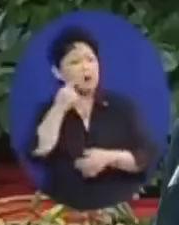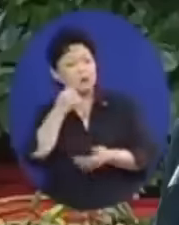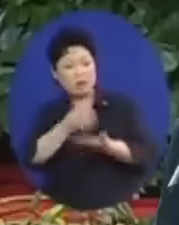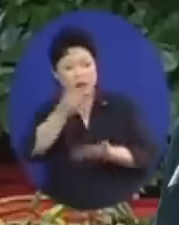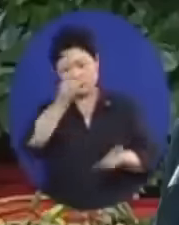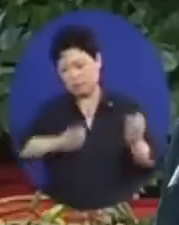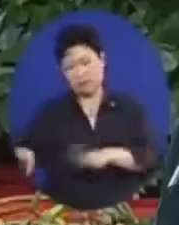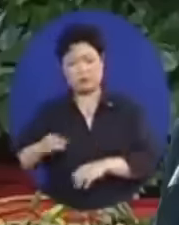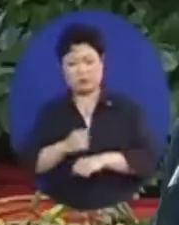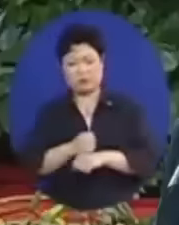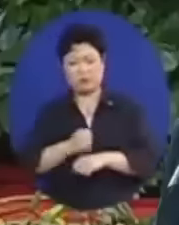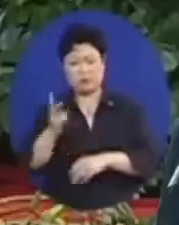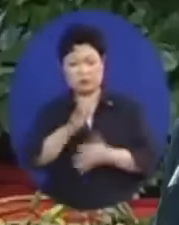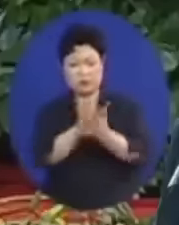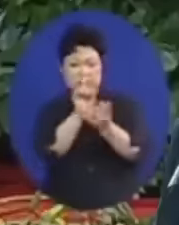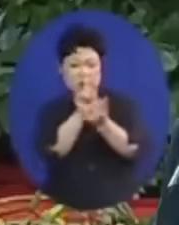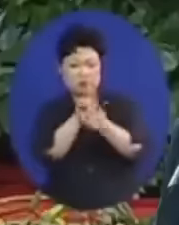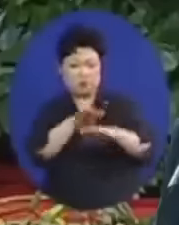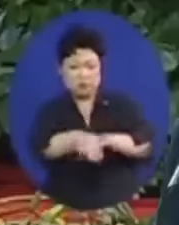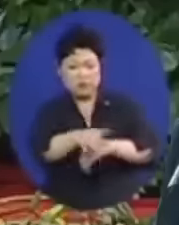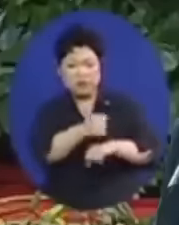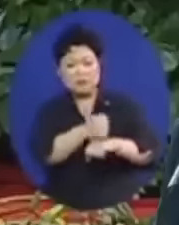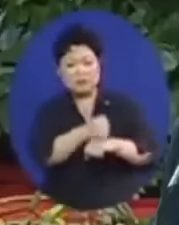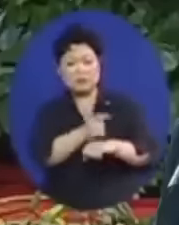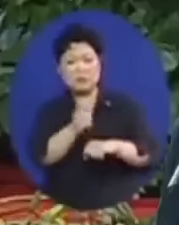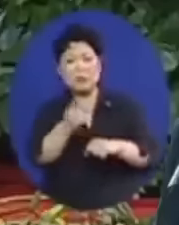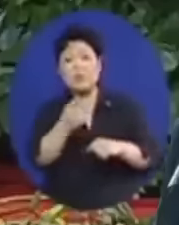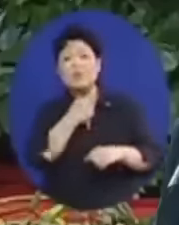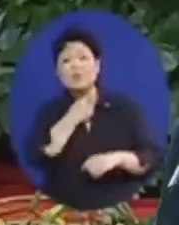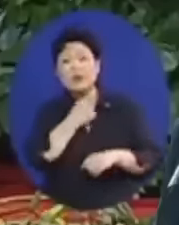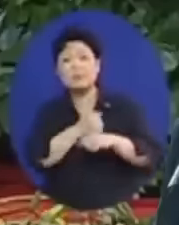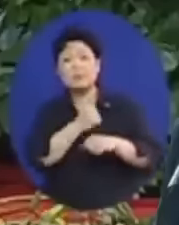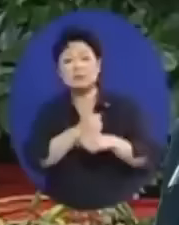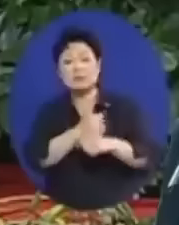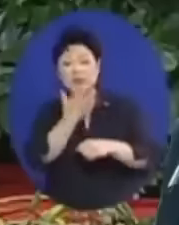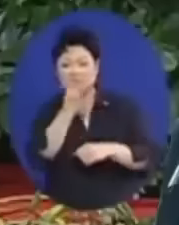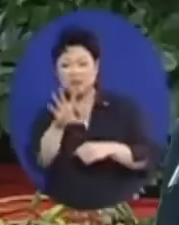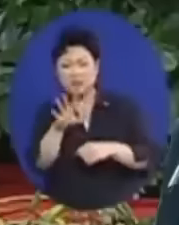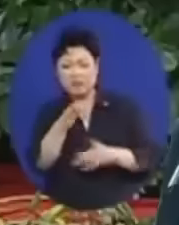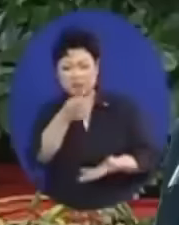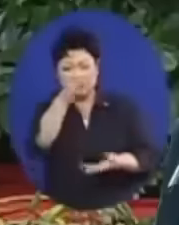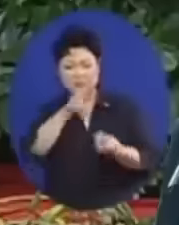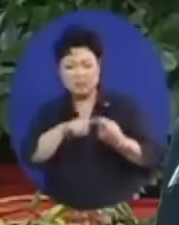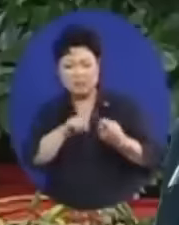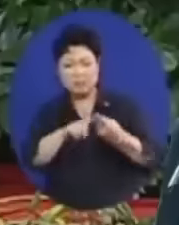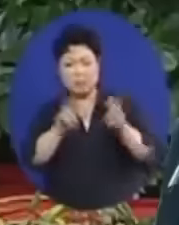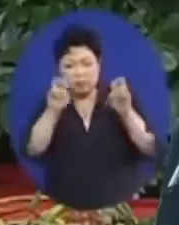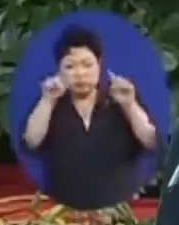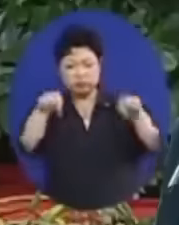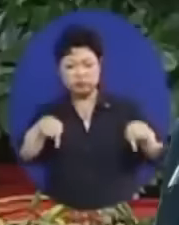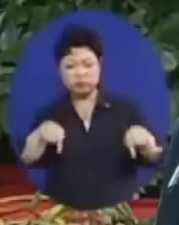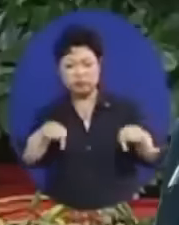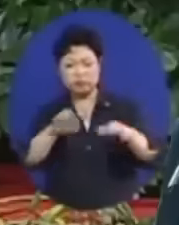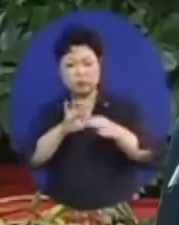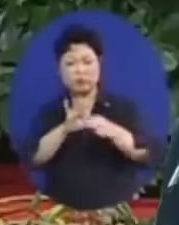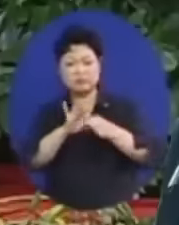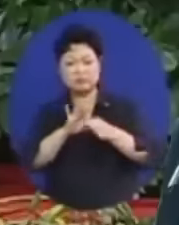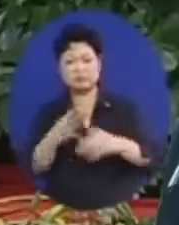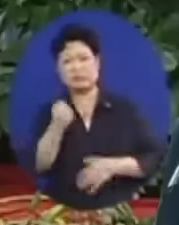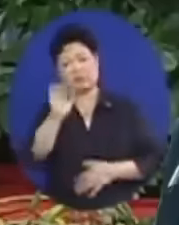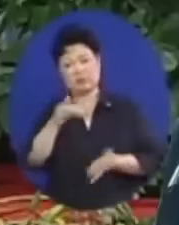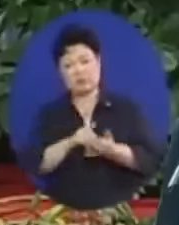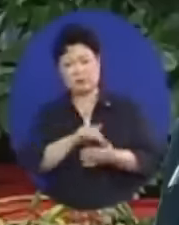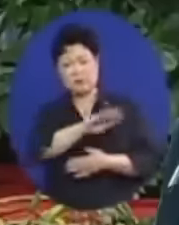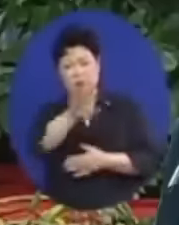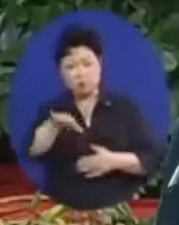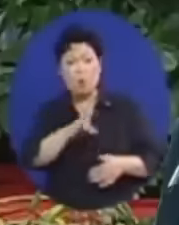버렸습니다. 그리고 상대주의 가치관을 추구하며 절대 가치에 대하여 의심하기 시작한 것입니다. 그러자 오늘날 사람들은